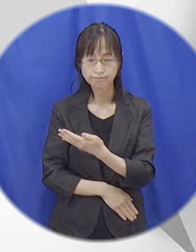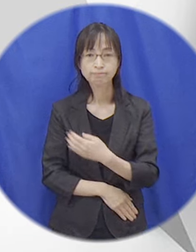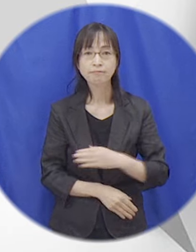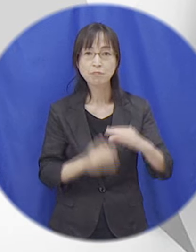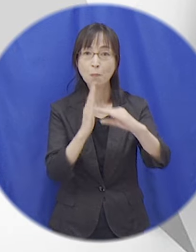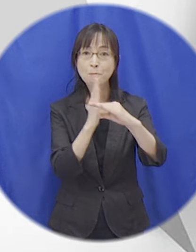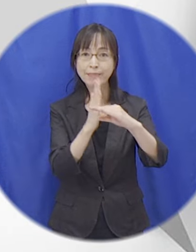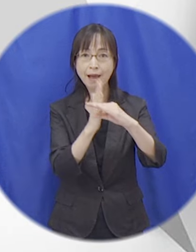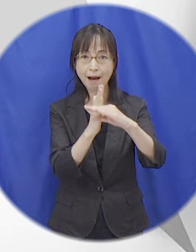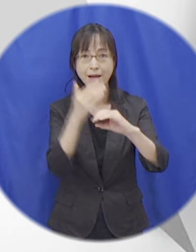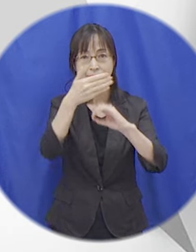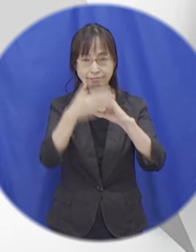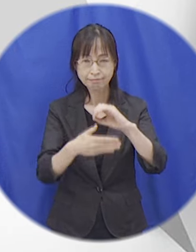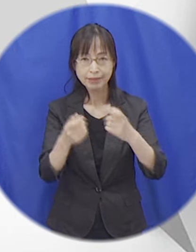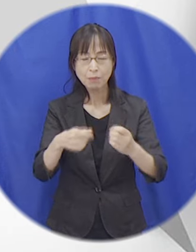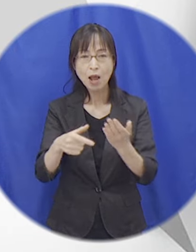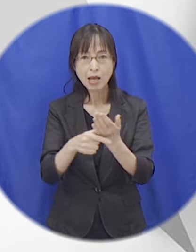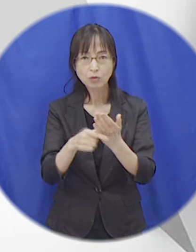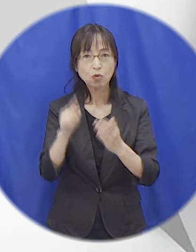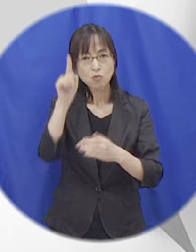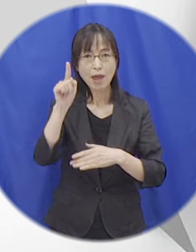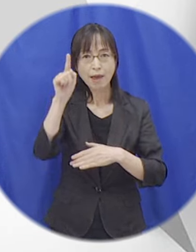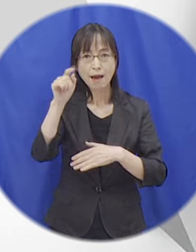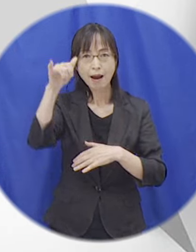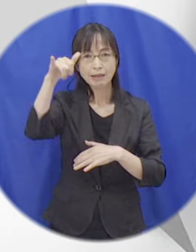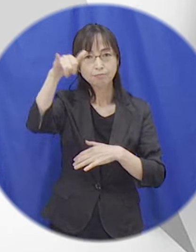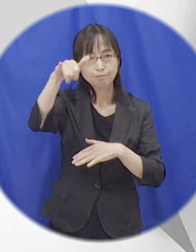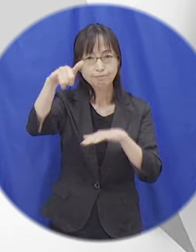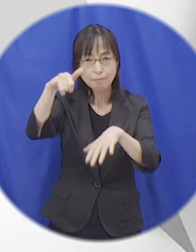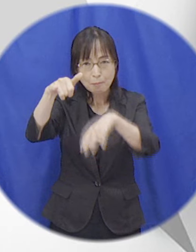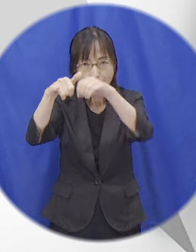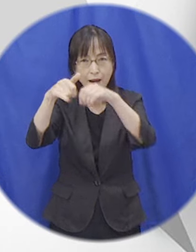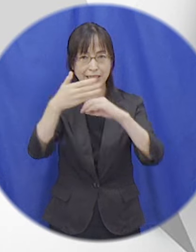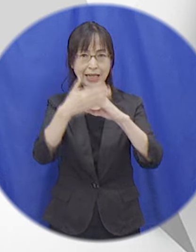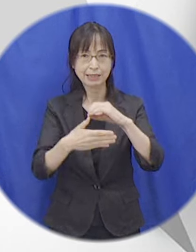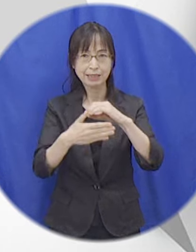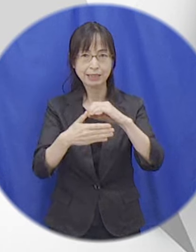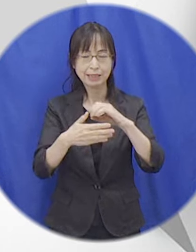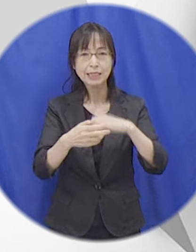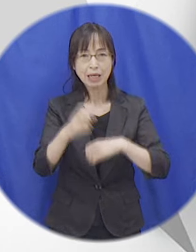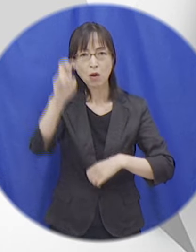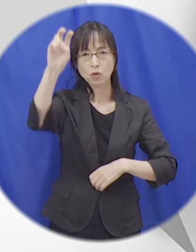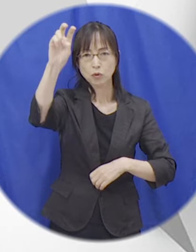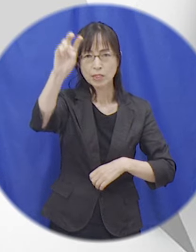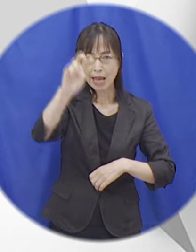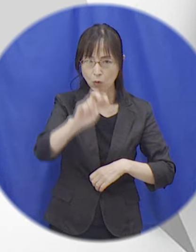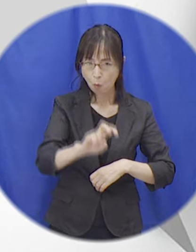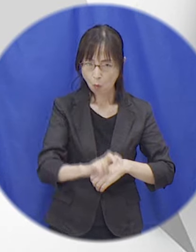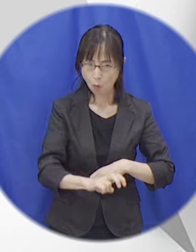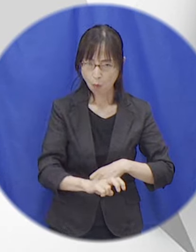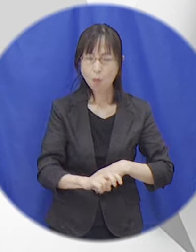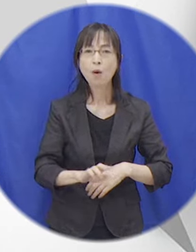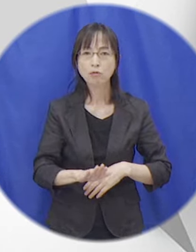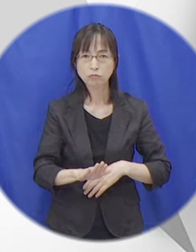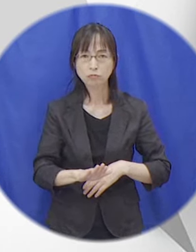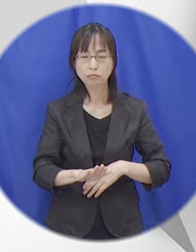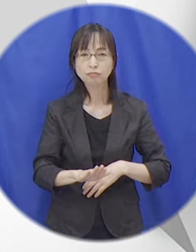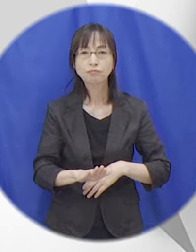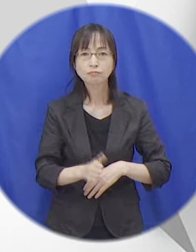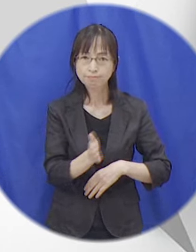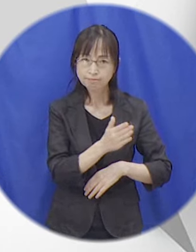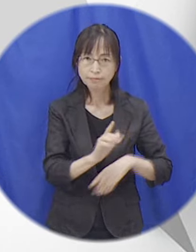真ん中の画像が池袋駅を見下ろした航空写真となっております。上下に向かって大きく線路が走っております。右側